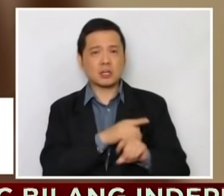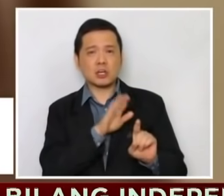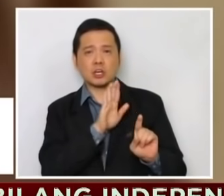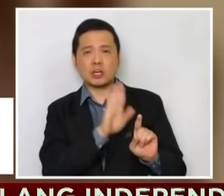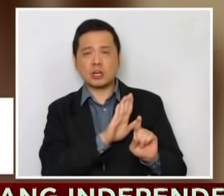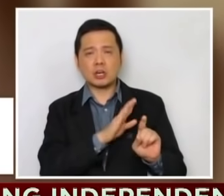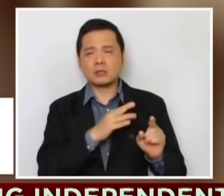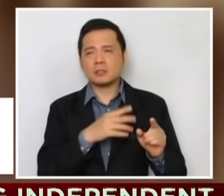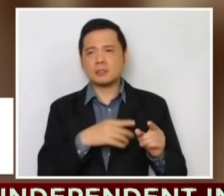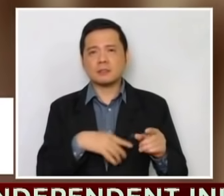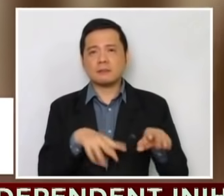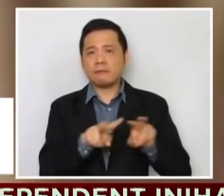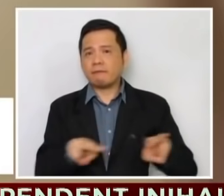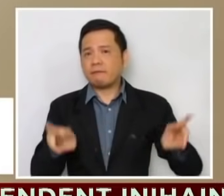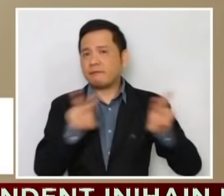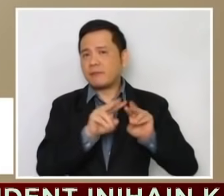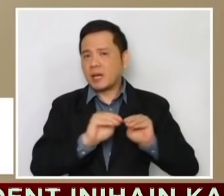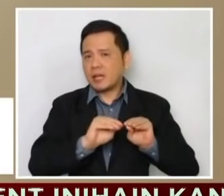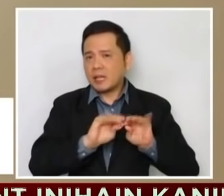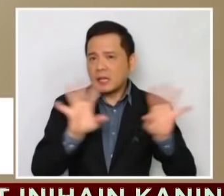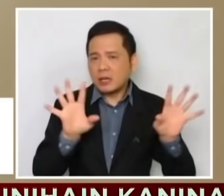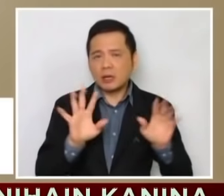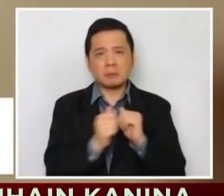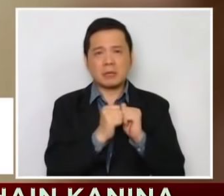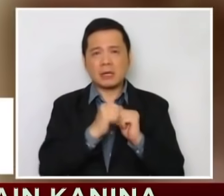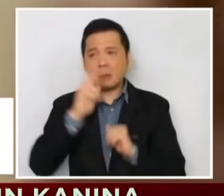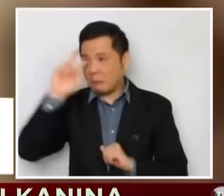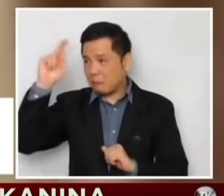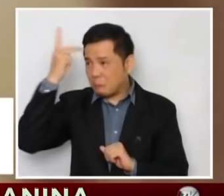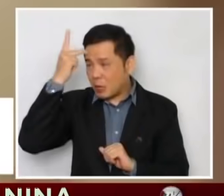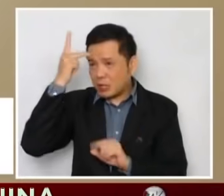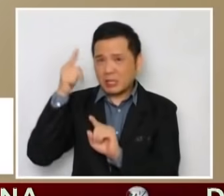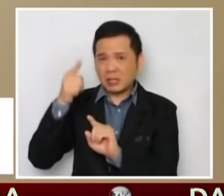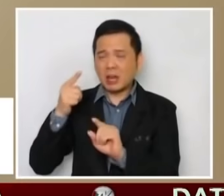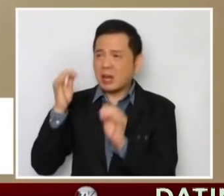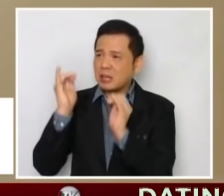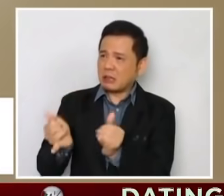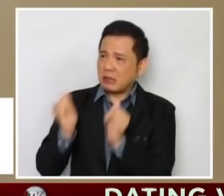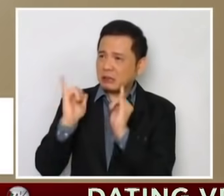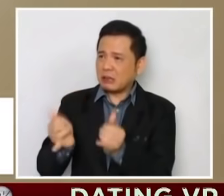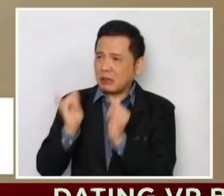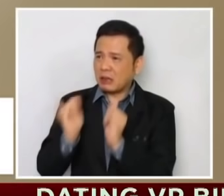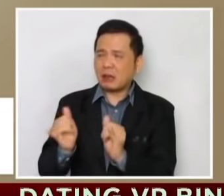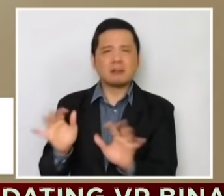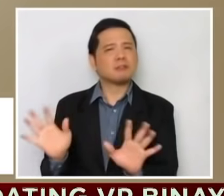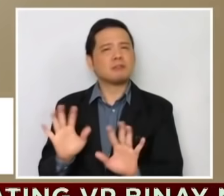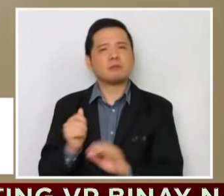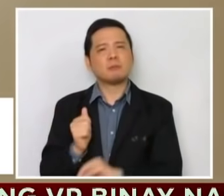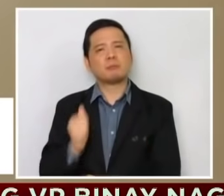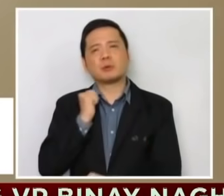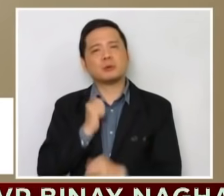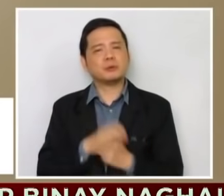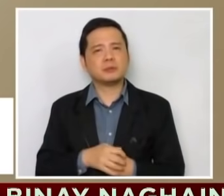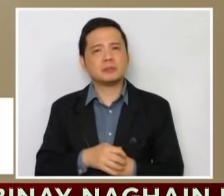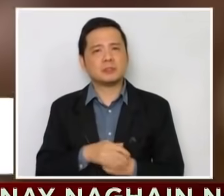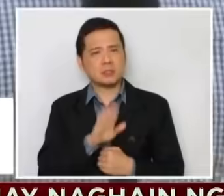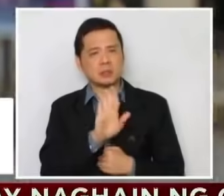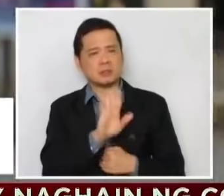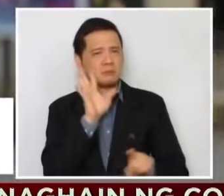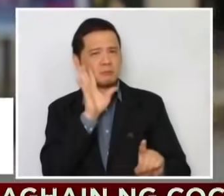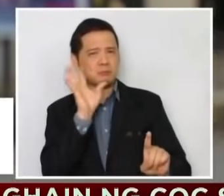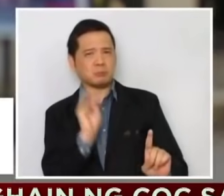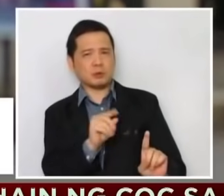politics ng mainstream politics ng Malacanang ito. Yung sa kanya ay ito.